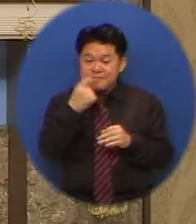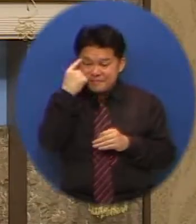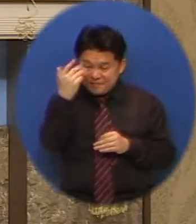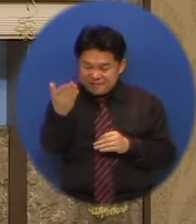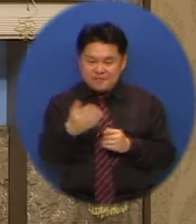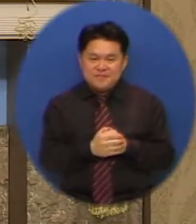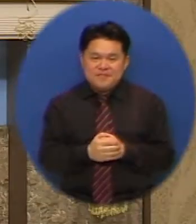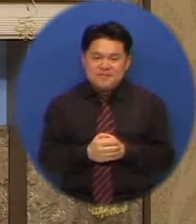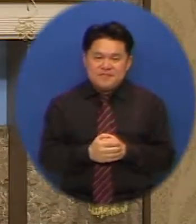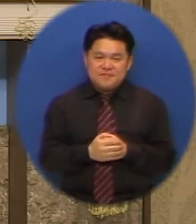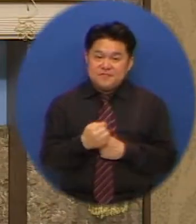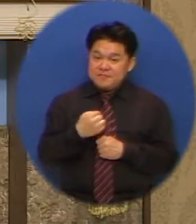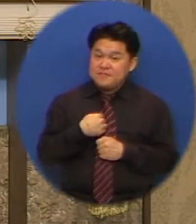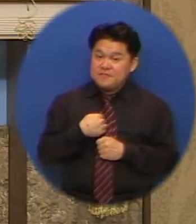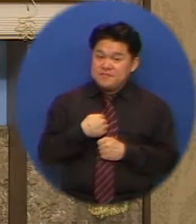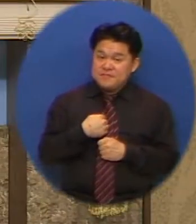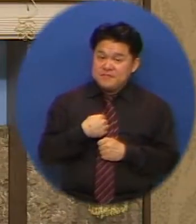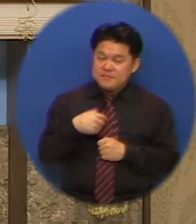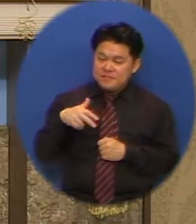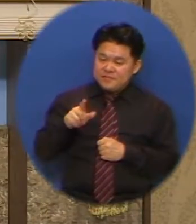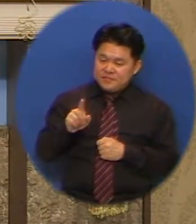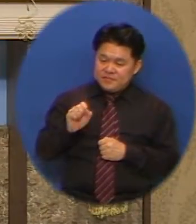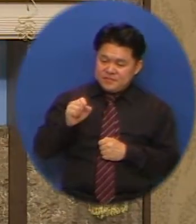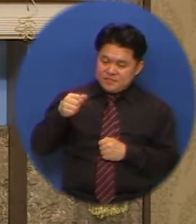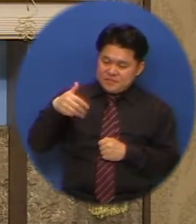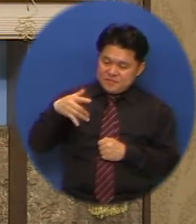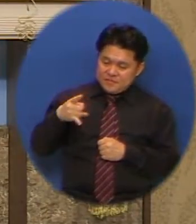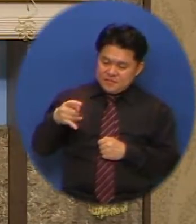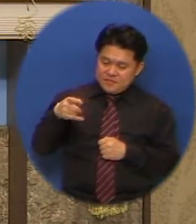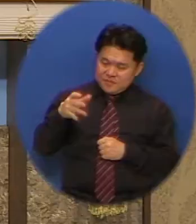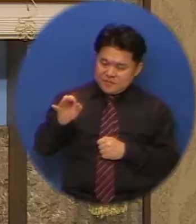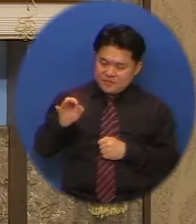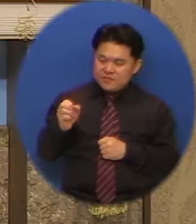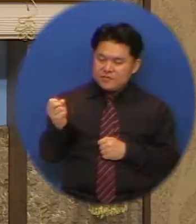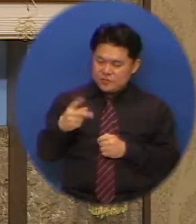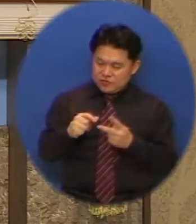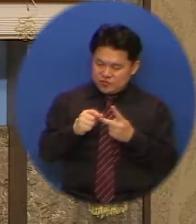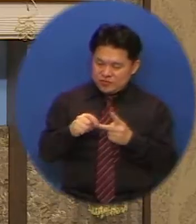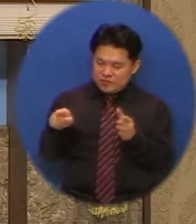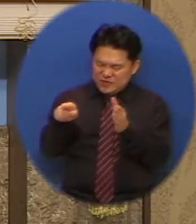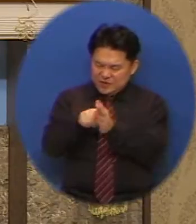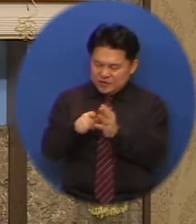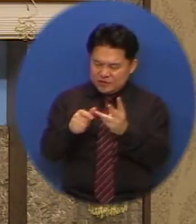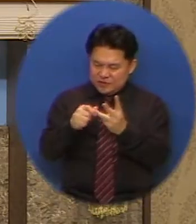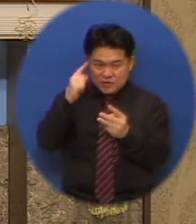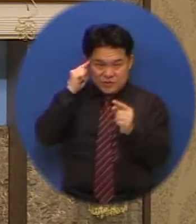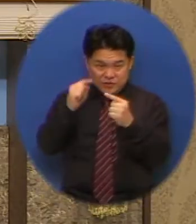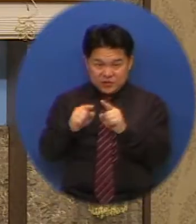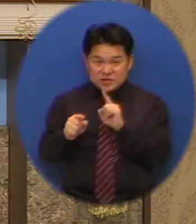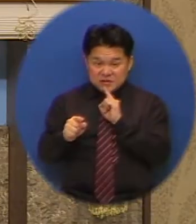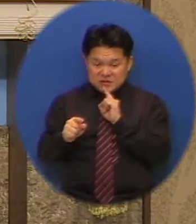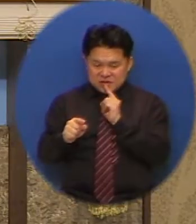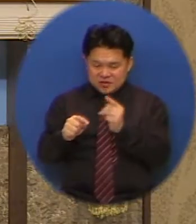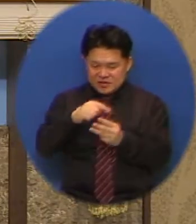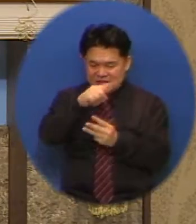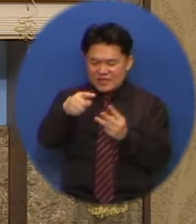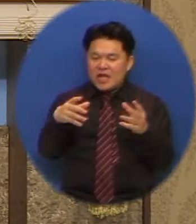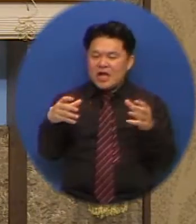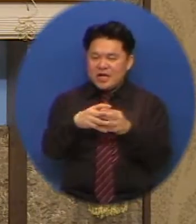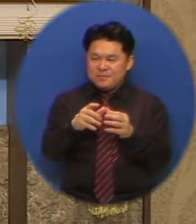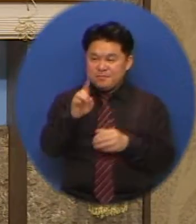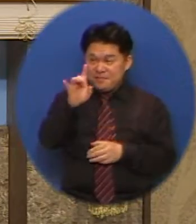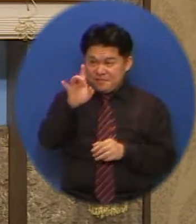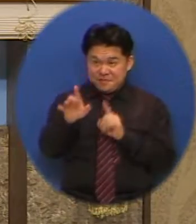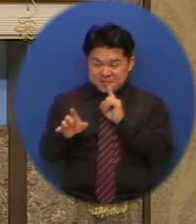신뢰, 또 소통 을 얘기를 했는데 기본적으로 하나라고 생각을 합니다. 그래서 그건 결국은 이제